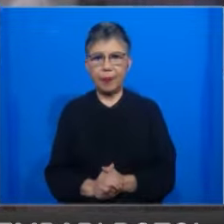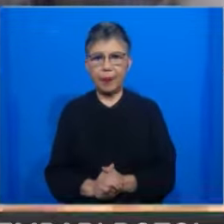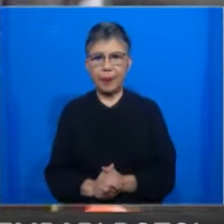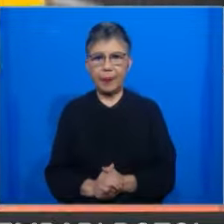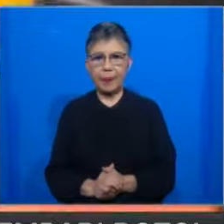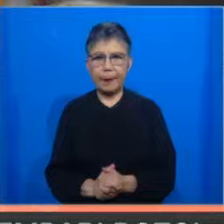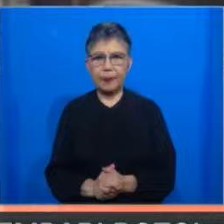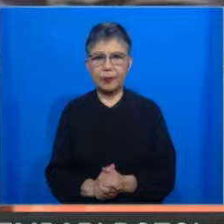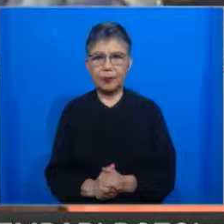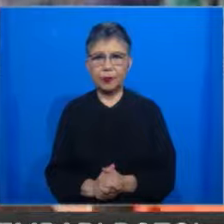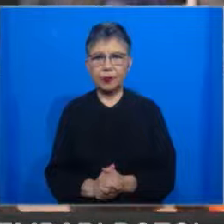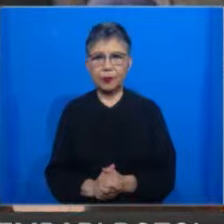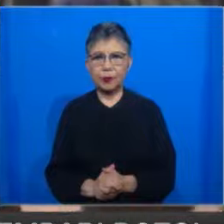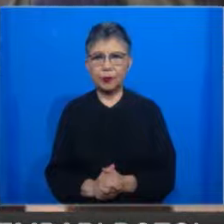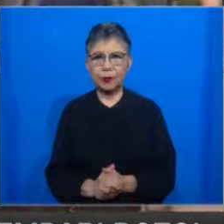Itu poinnya.